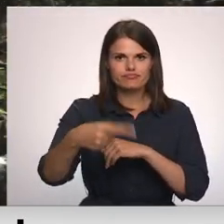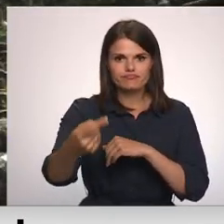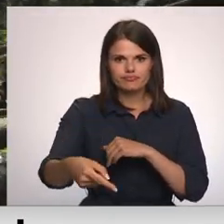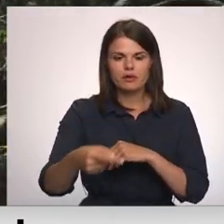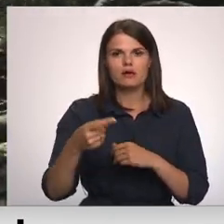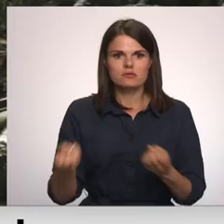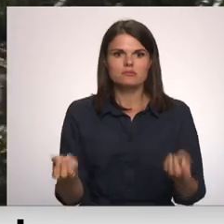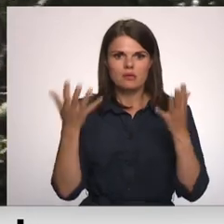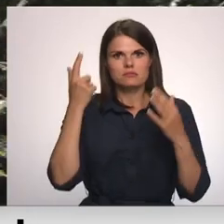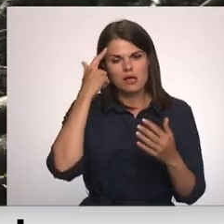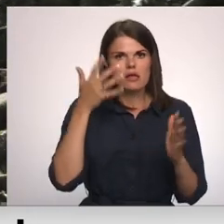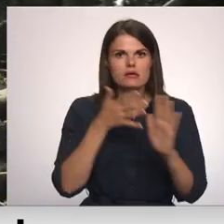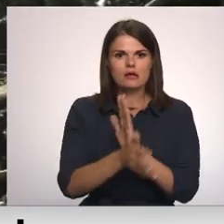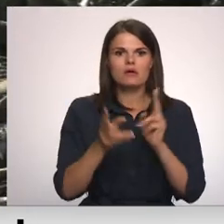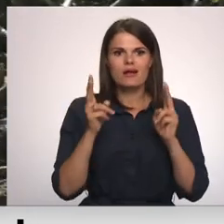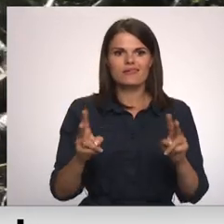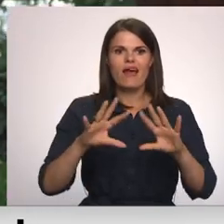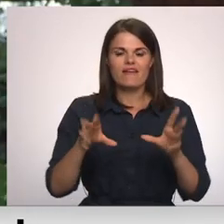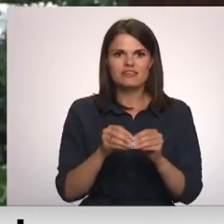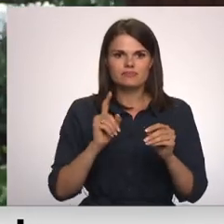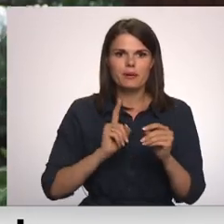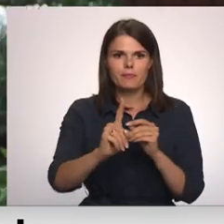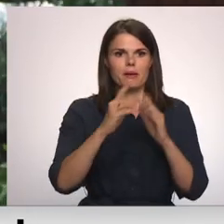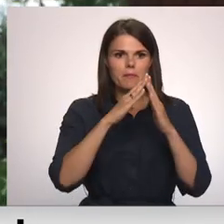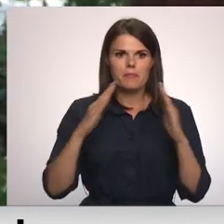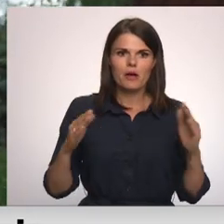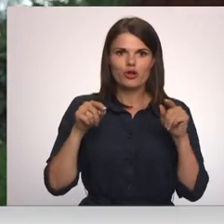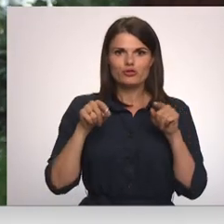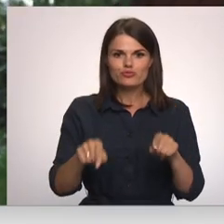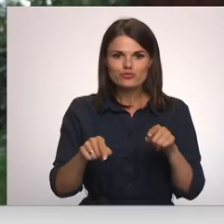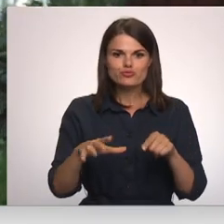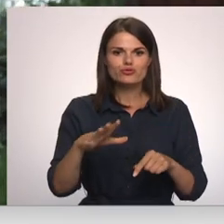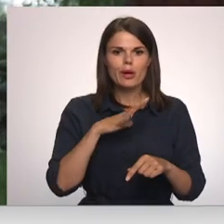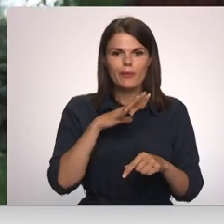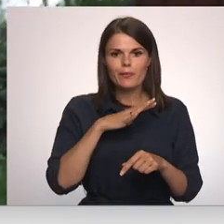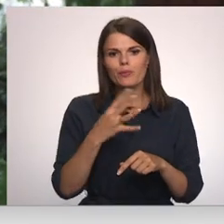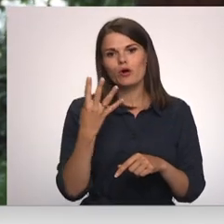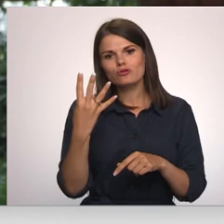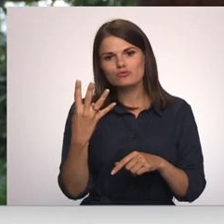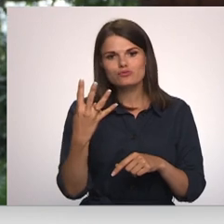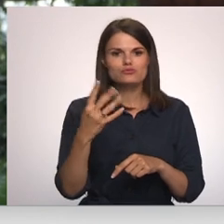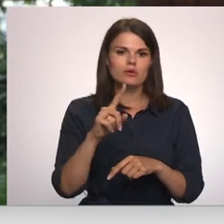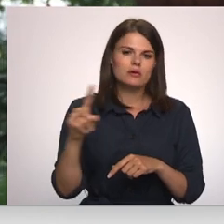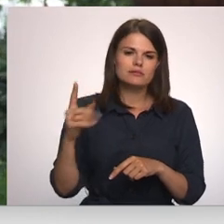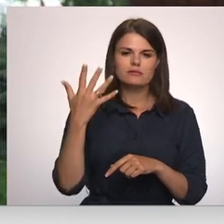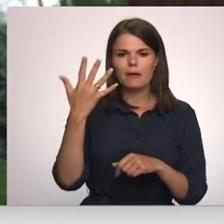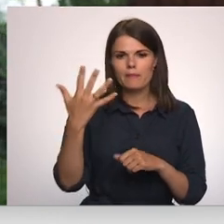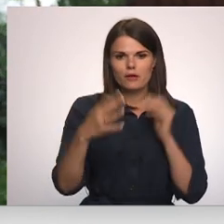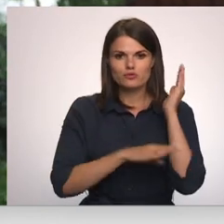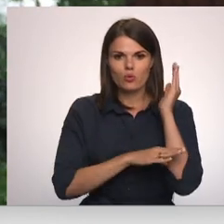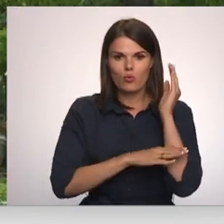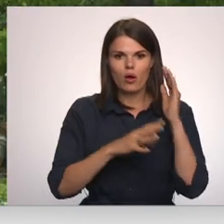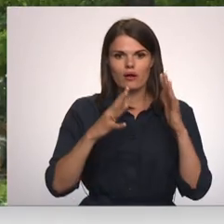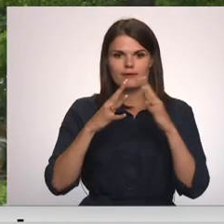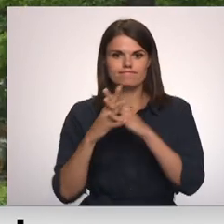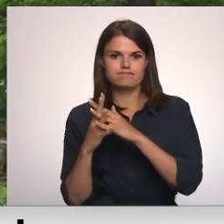ir jāsaprot, kā vispār pienākt pie ēkas. Šeit bija kādi 4-5 koki, kas bija balstījās viens uz